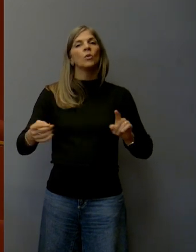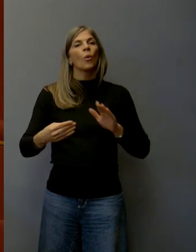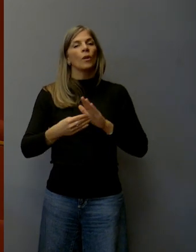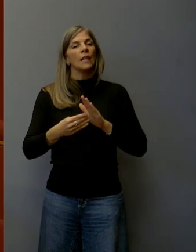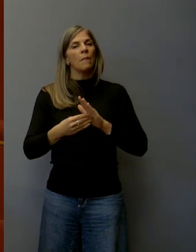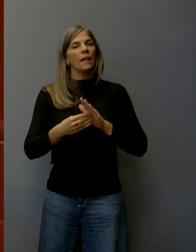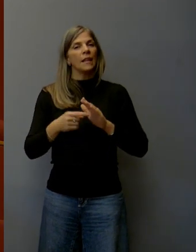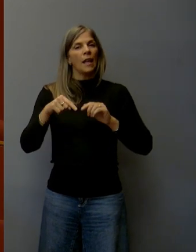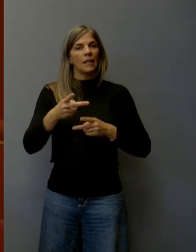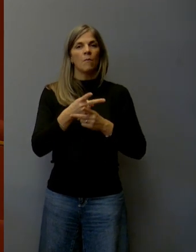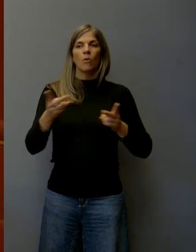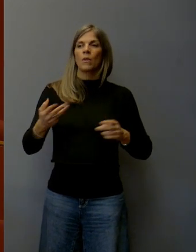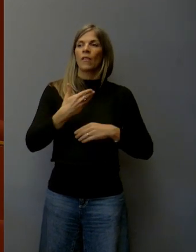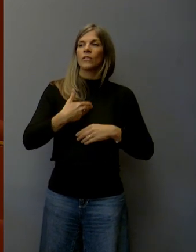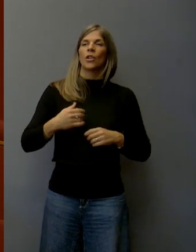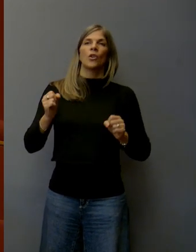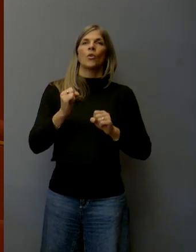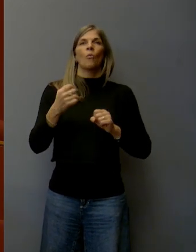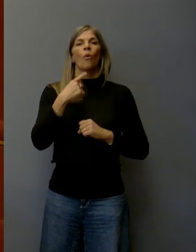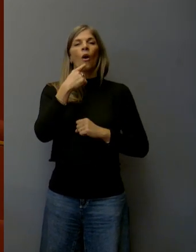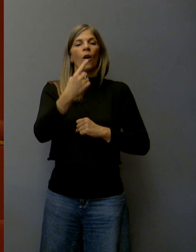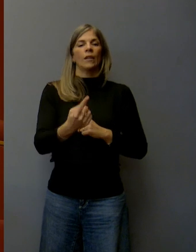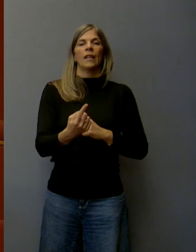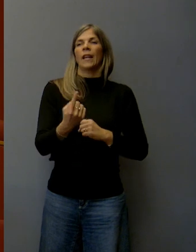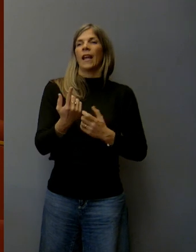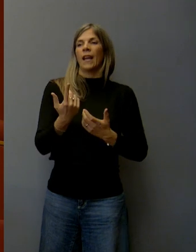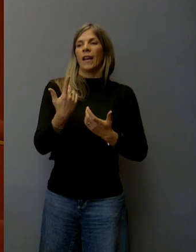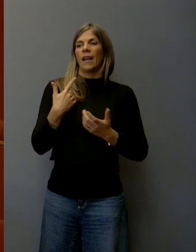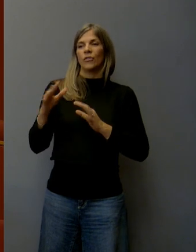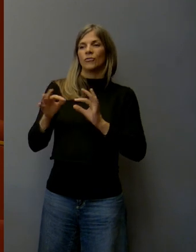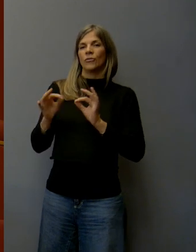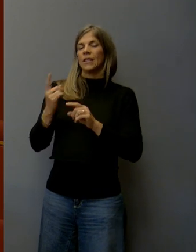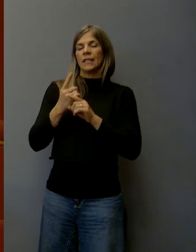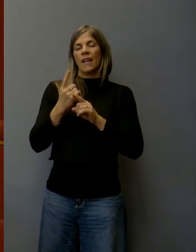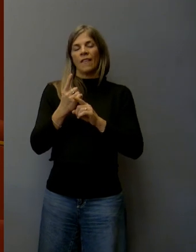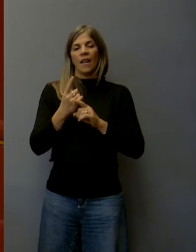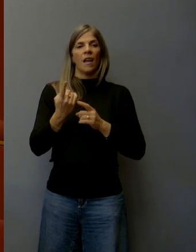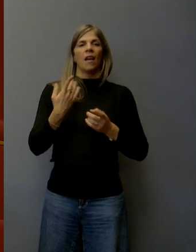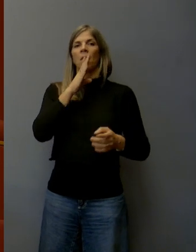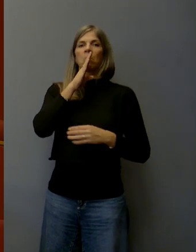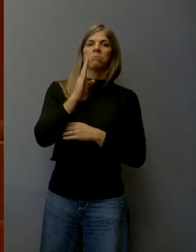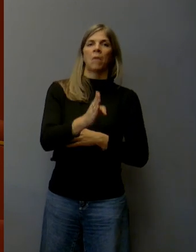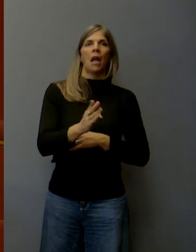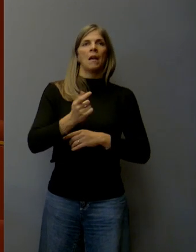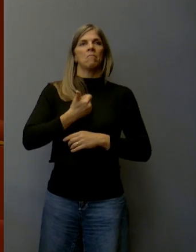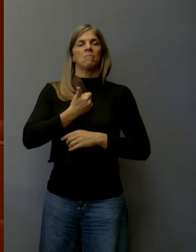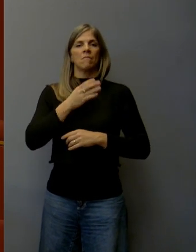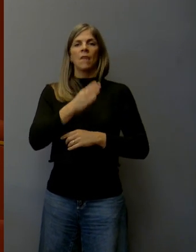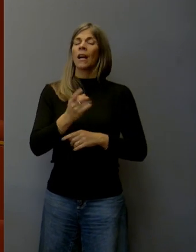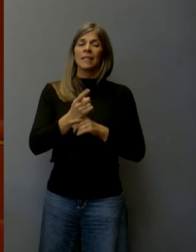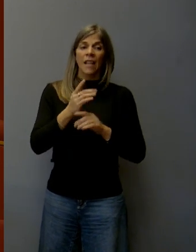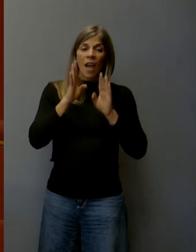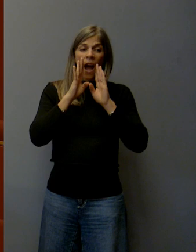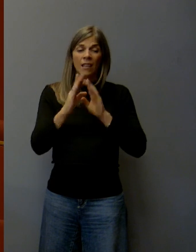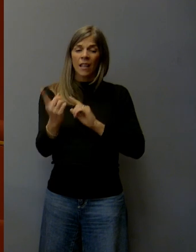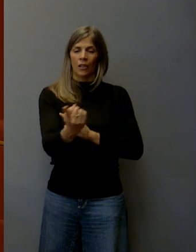amministrazione oggi può più permettersi di fare delle scelte E prescindano da questo tipo di sostituzione da questo tipo di consapevolezza così